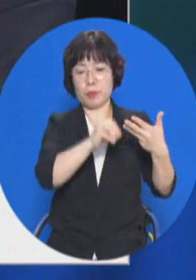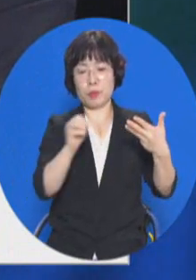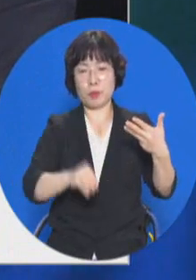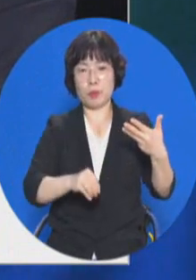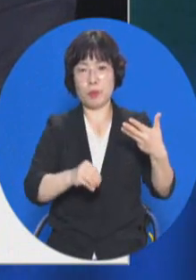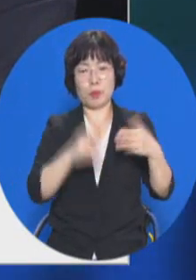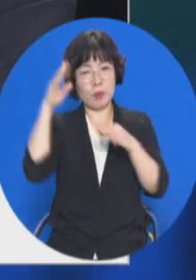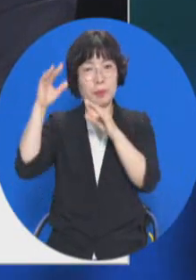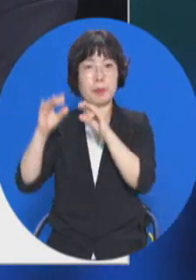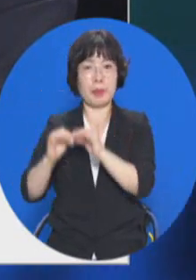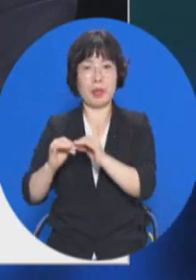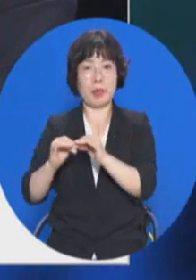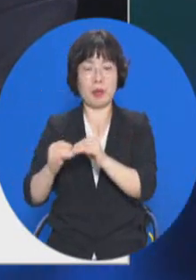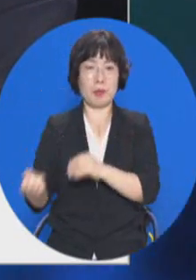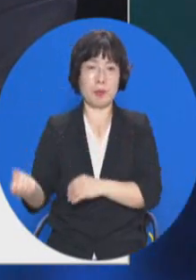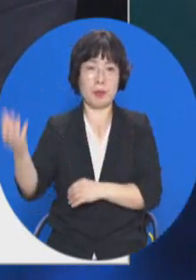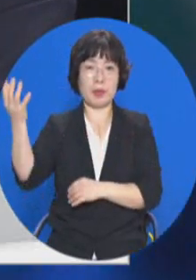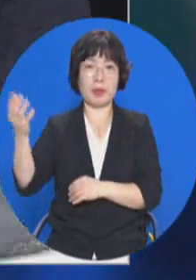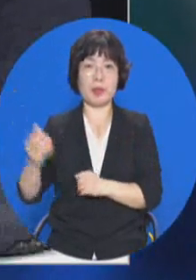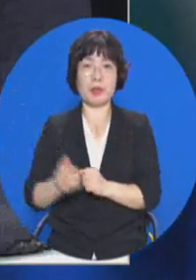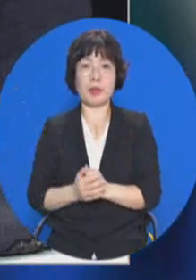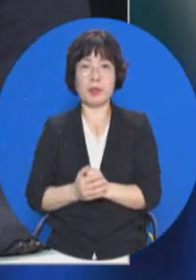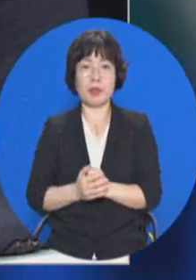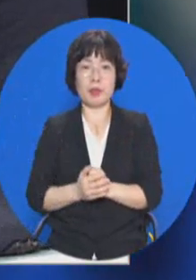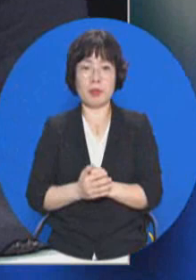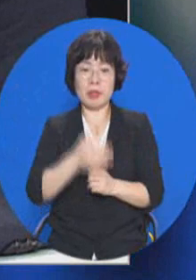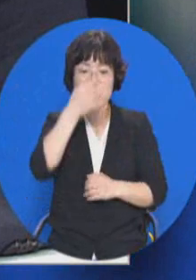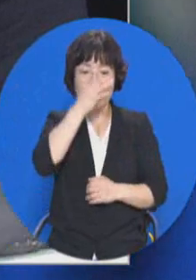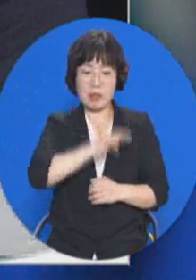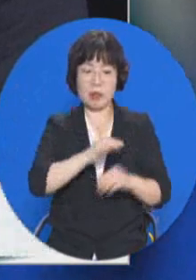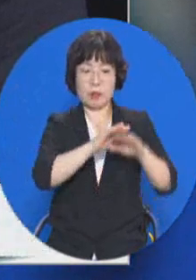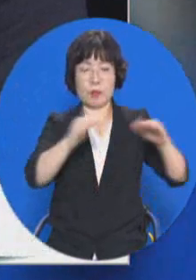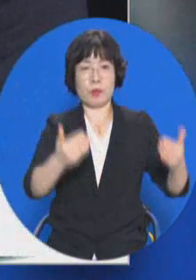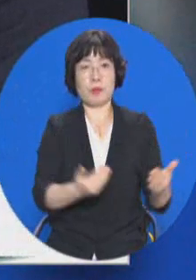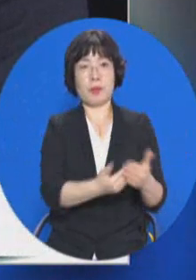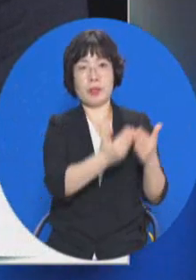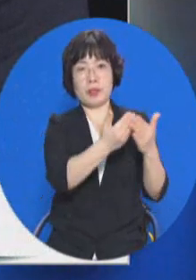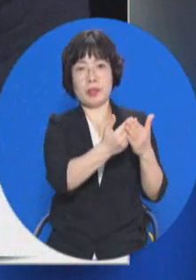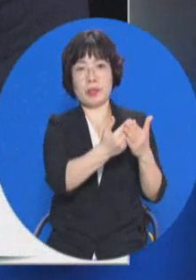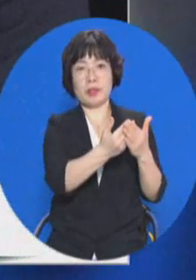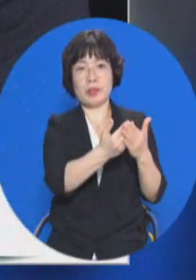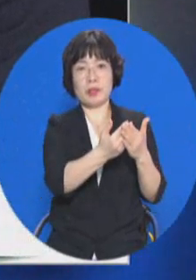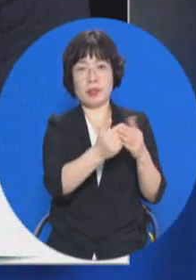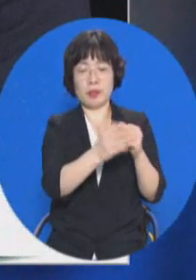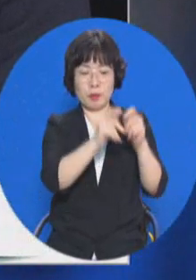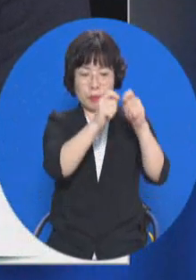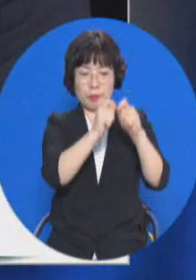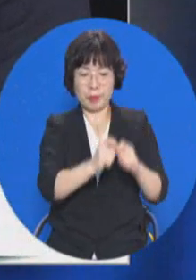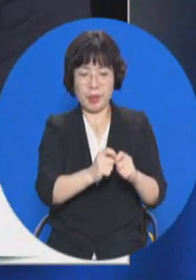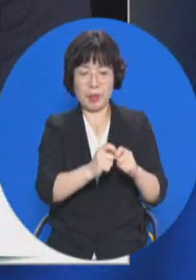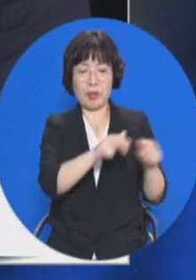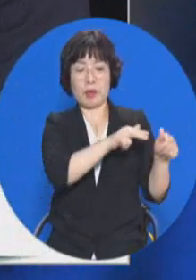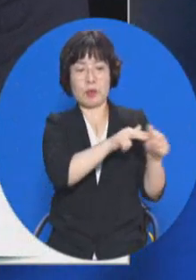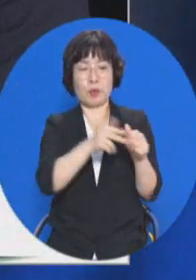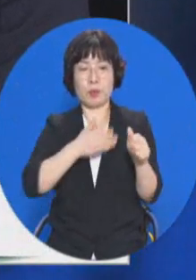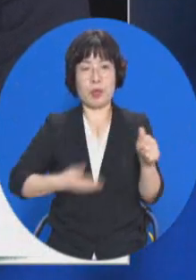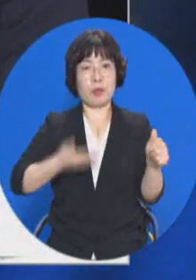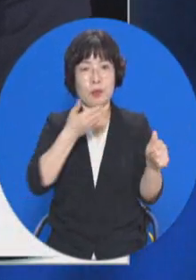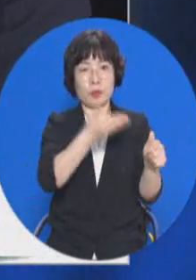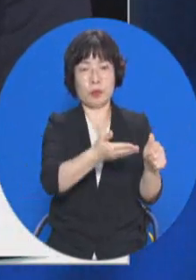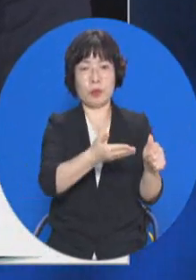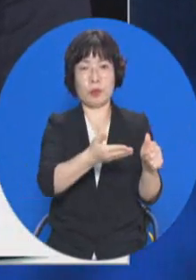58.7%로 찬성비율이 훨씬 높았습니다. 효율성, 균형 발전성 이런 구체적인 정보를